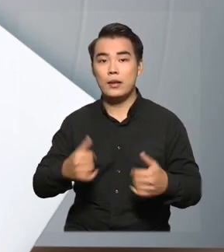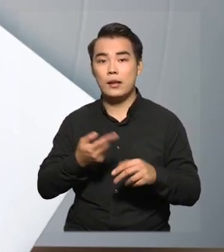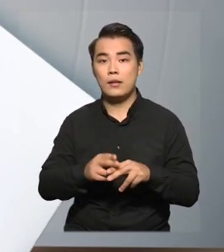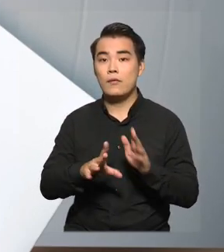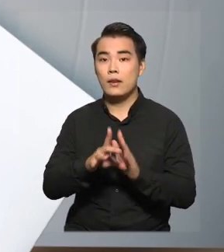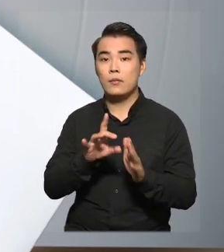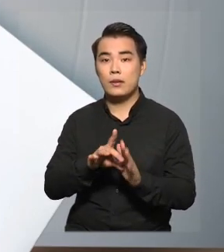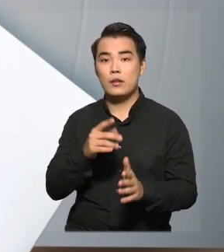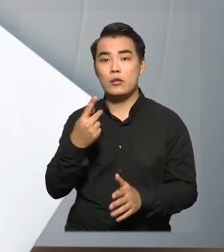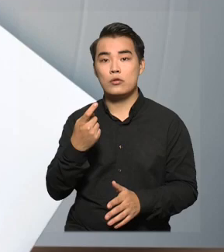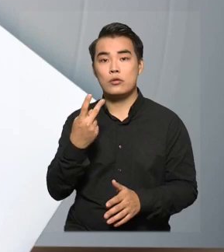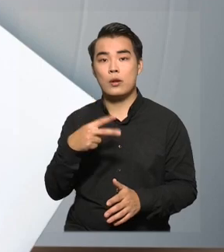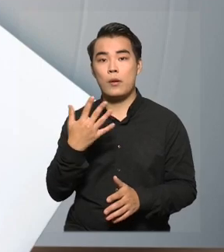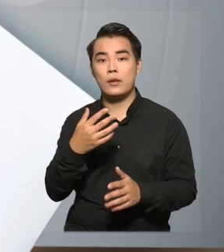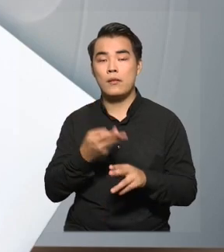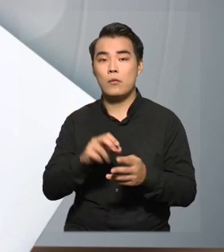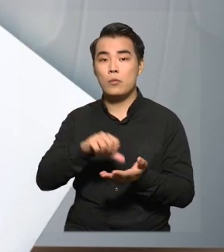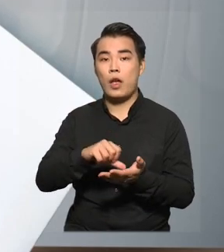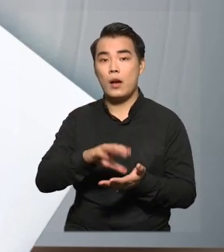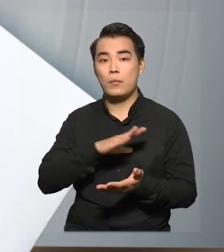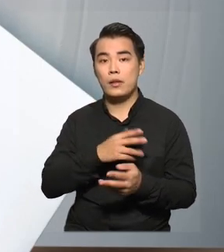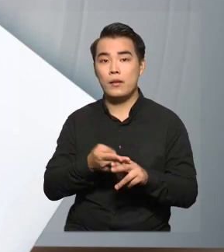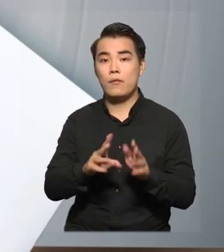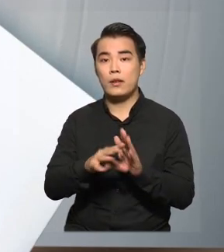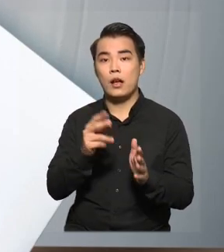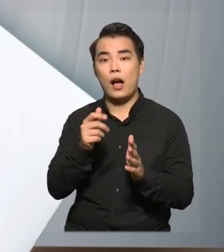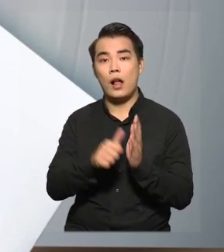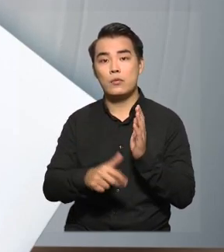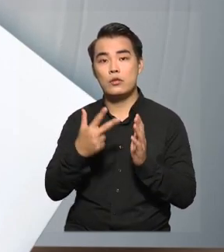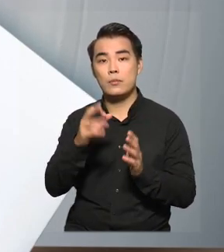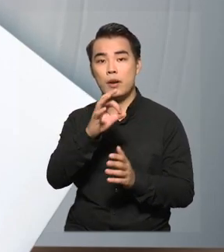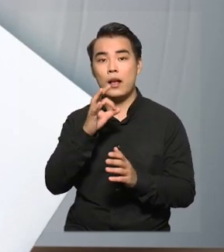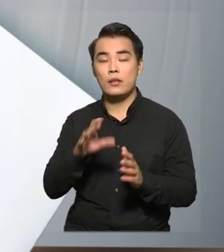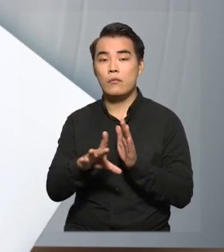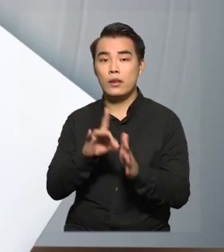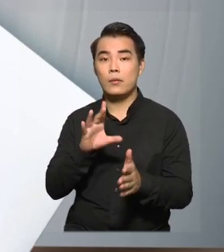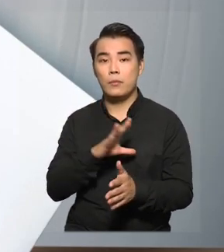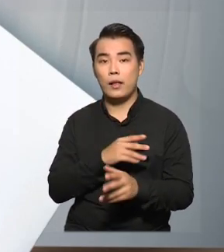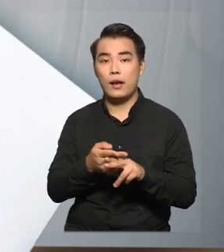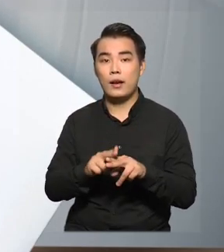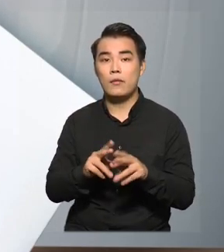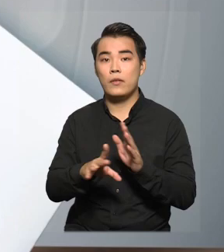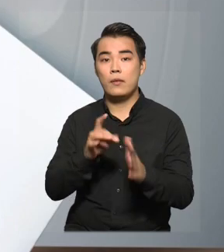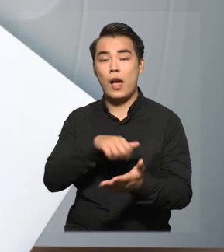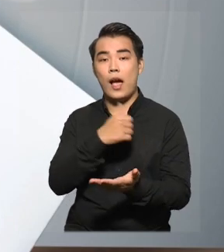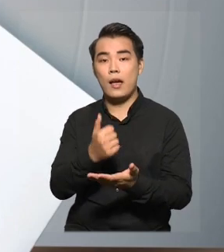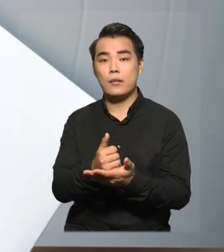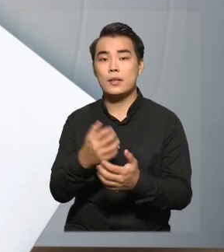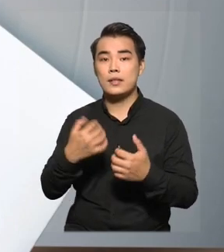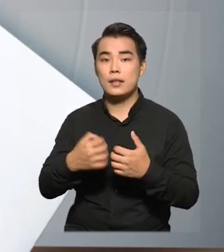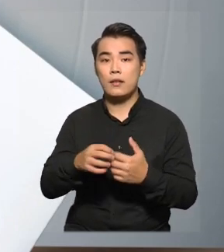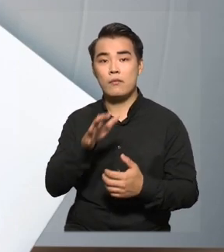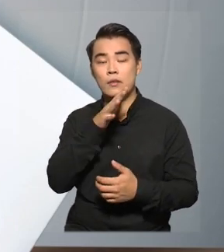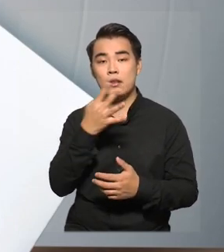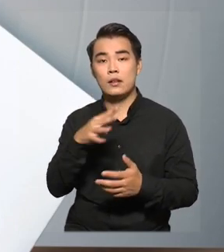додаға 125 үміткер түсті, сайлаушылардың 63%-ға жуығы дауыс беріпті. Сайланған әкімдердің орташа